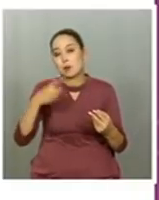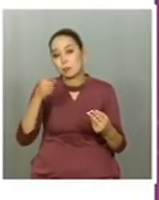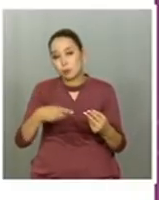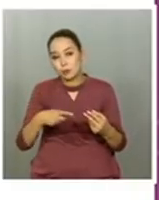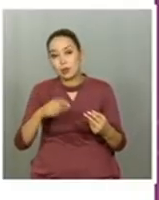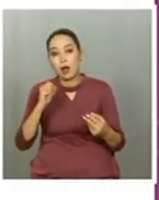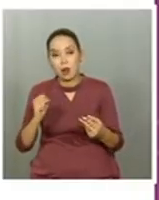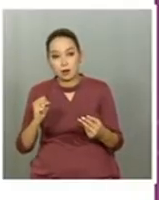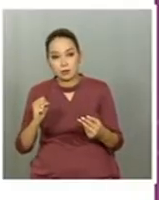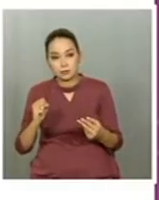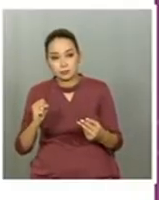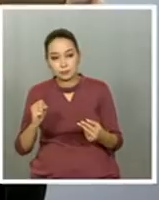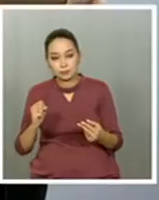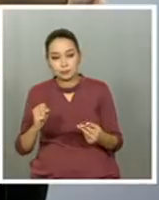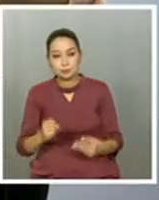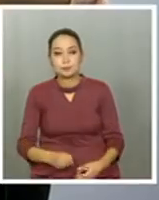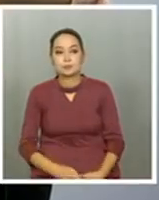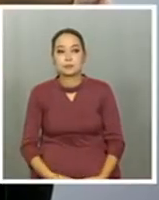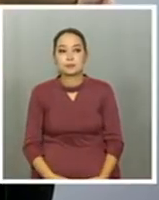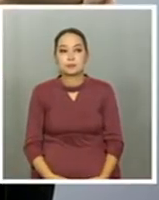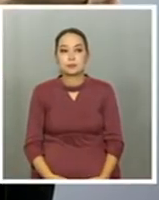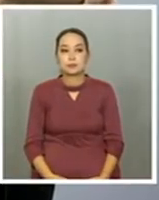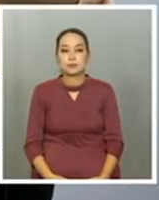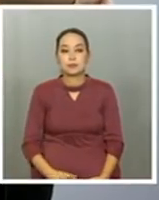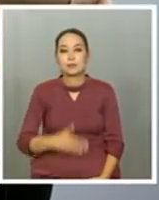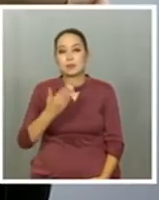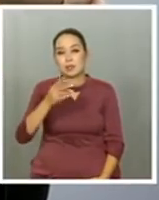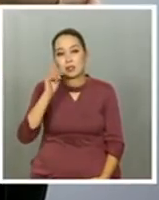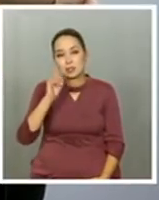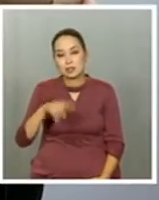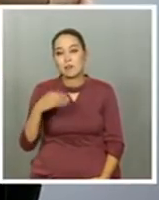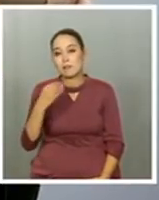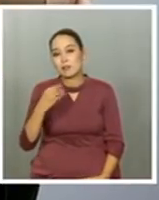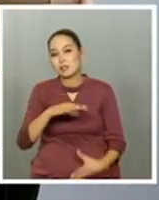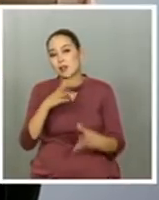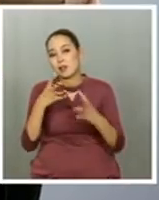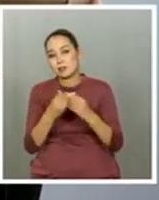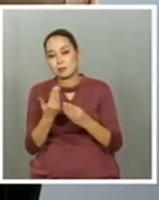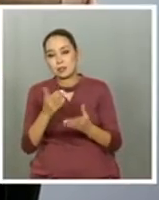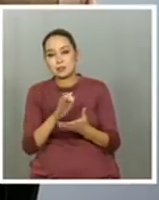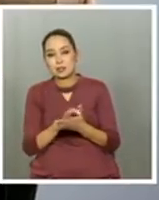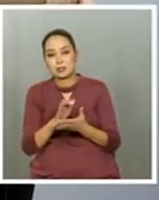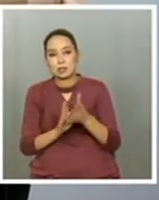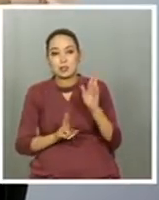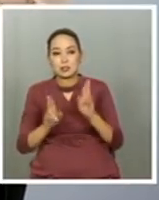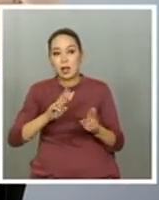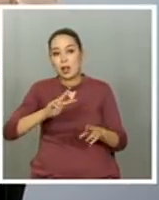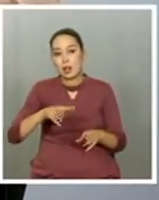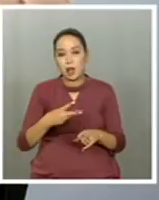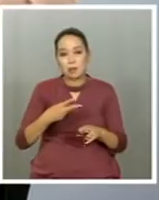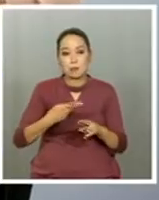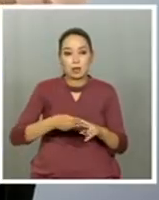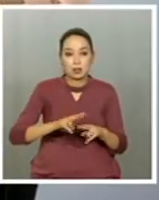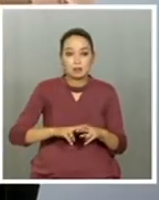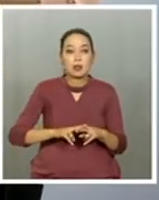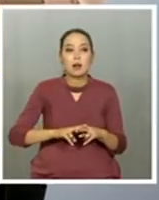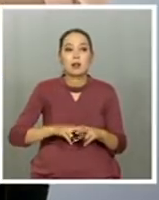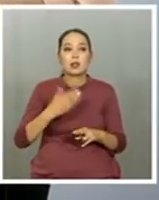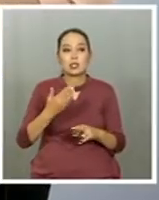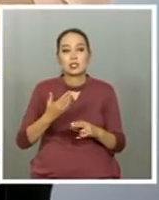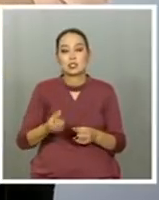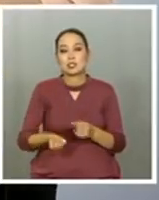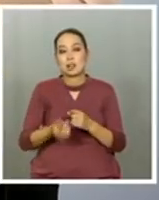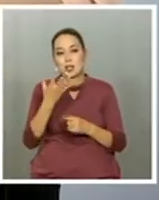бөлінген A апертура. Сіздерге бұл ұғым физика курсынан таныс оқушылар, лямбда, яғни жарықтандыру,